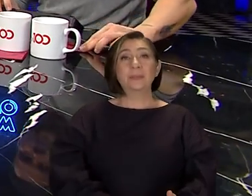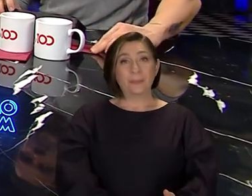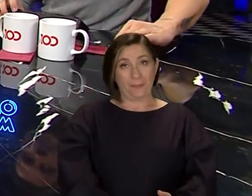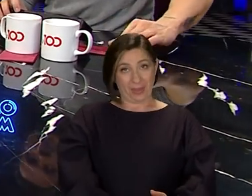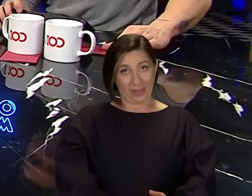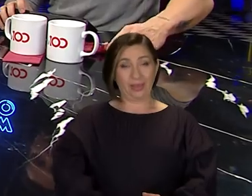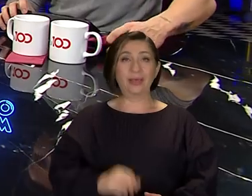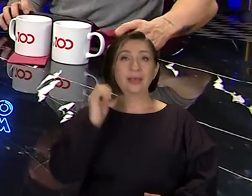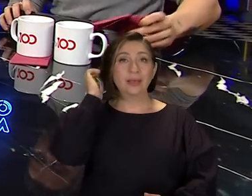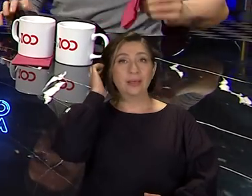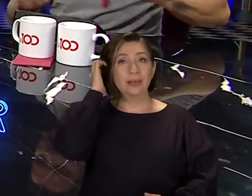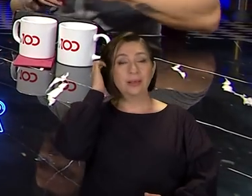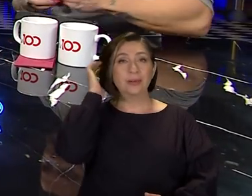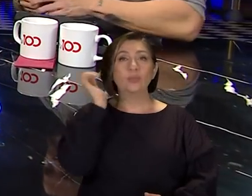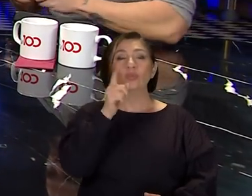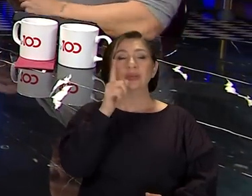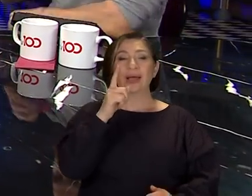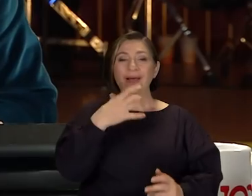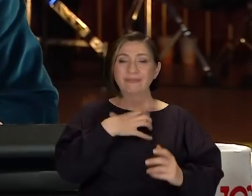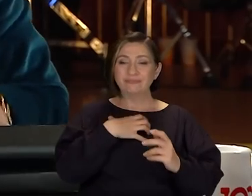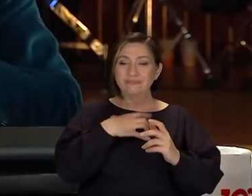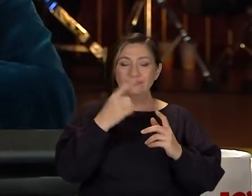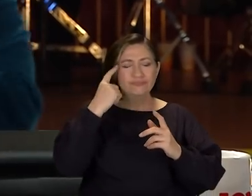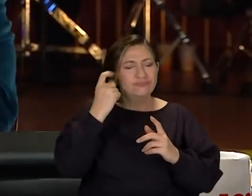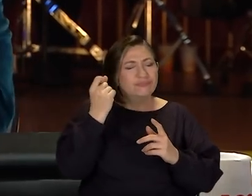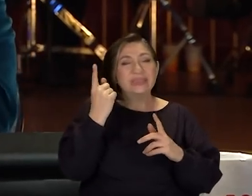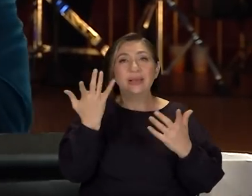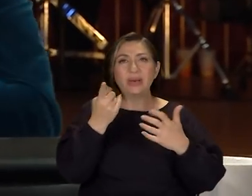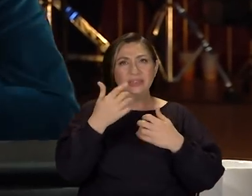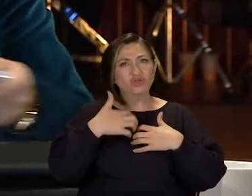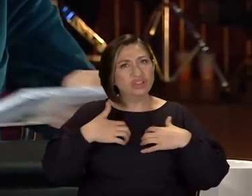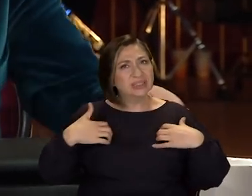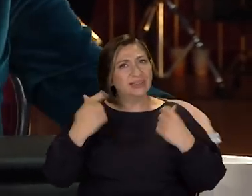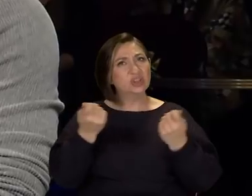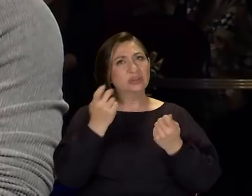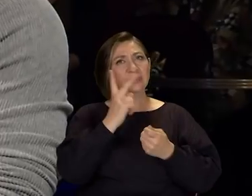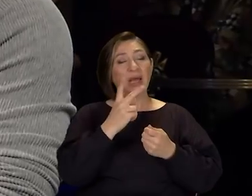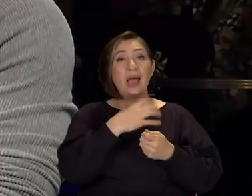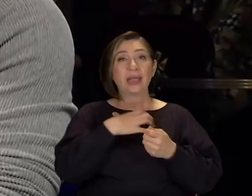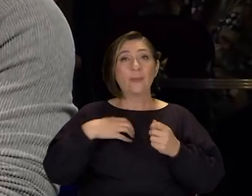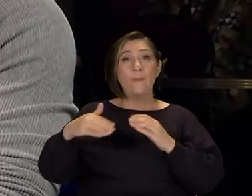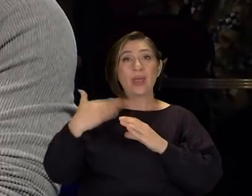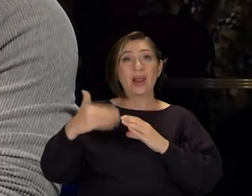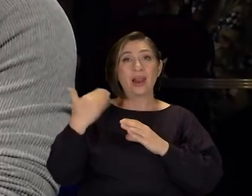burada motivasyon neydi yani bu albümü yaparken? Çünkü biraz da cesaret işi bir albüm bu. Annemin